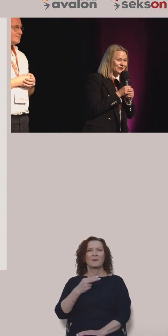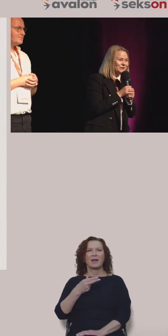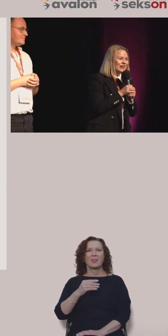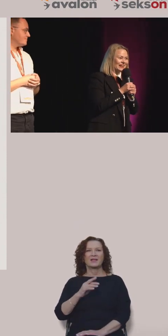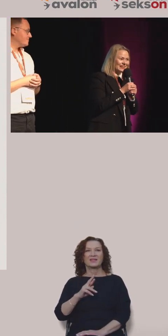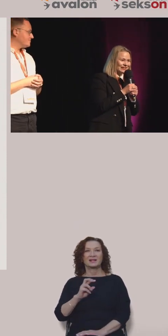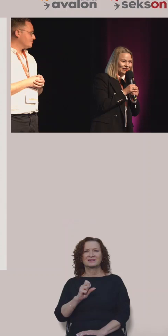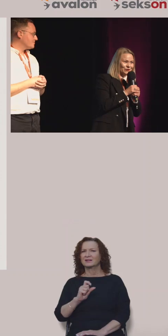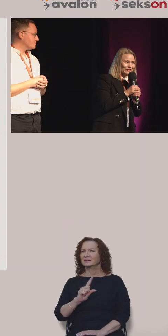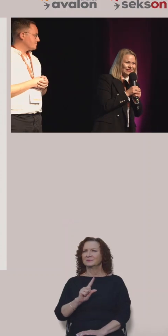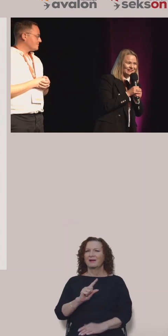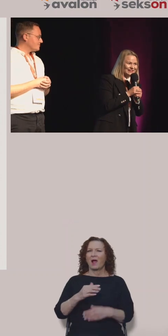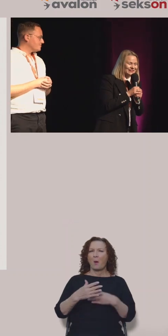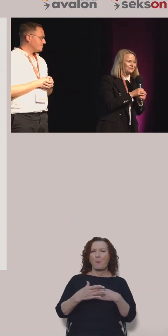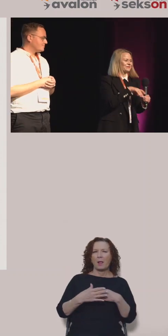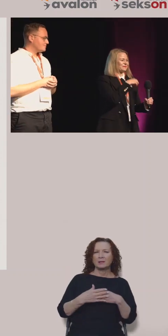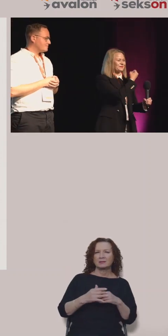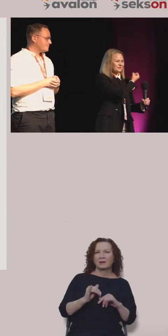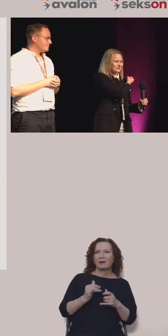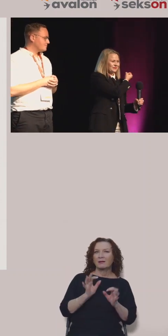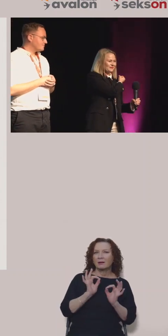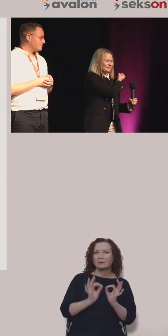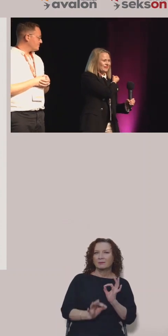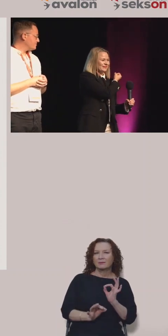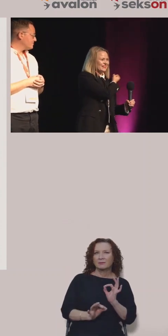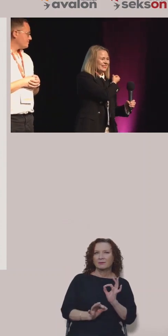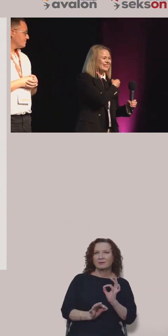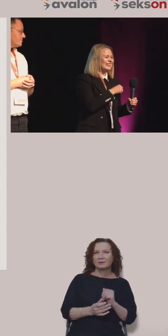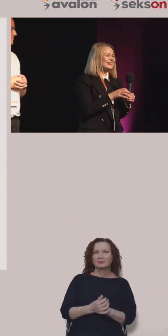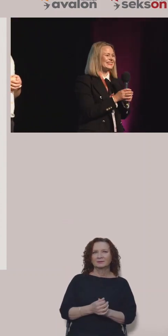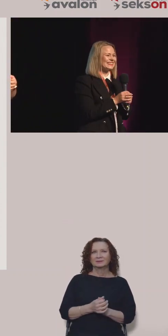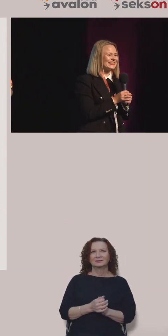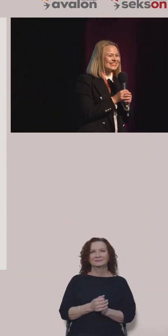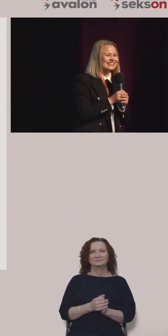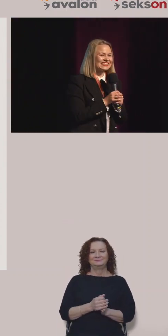Blisko, ale jaka konkretnie? Waginalna.